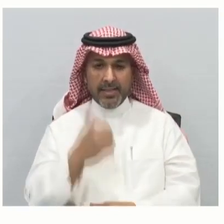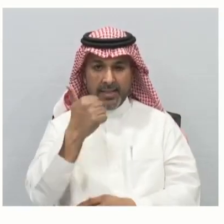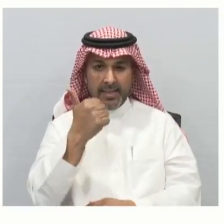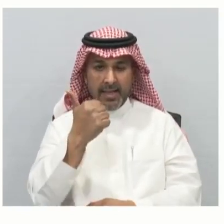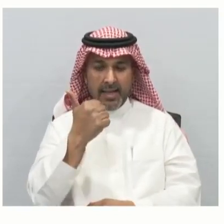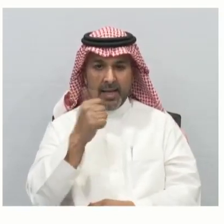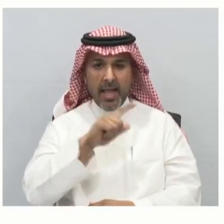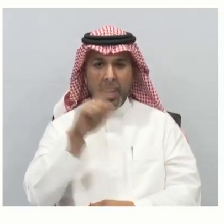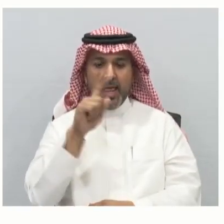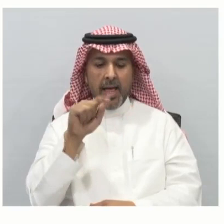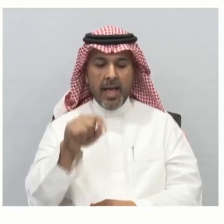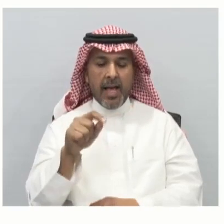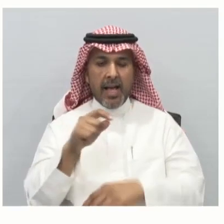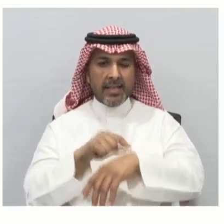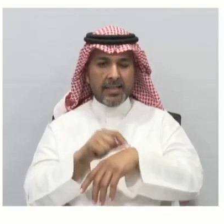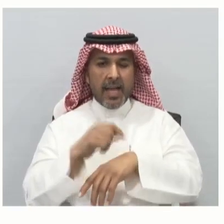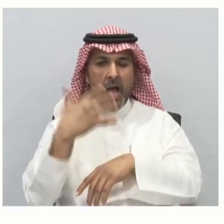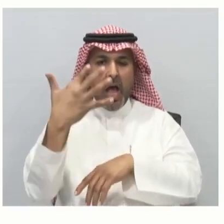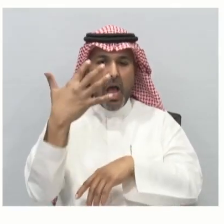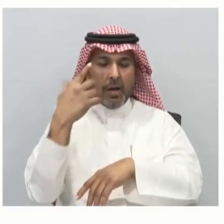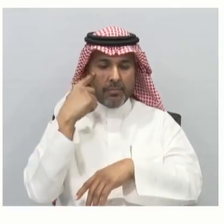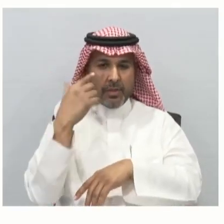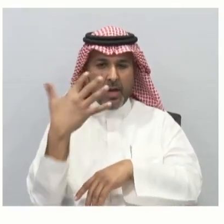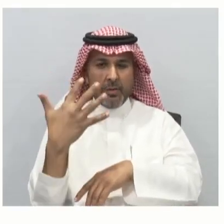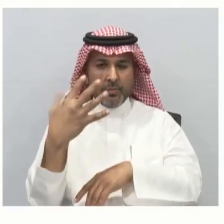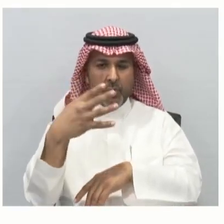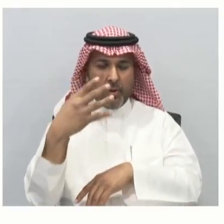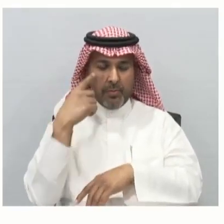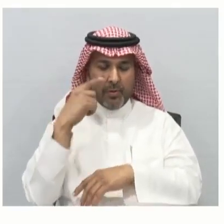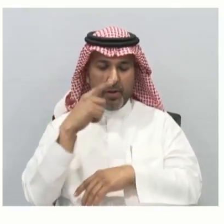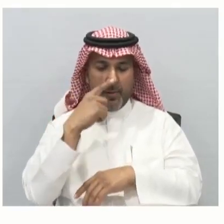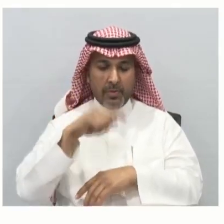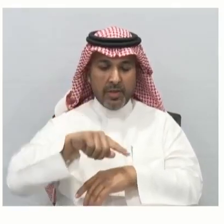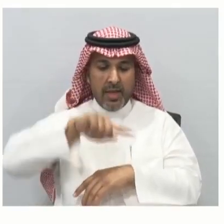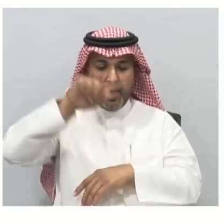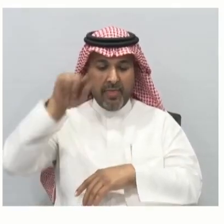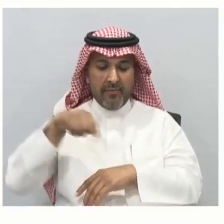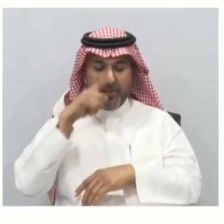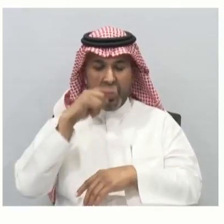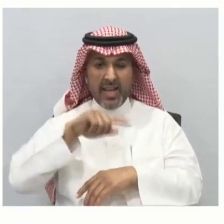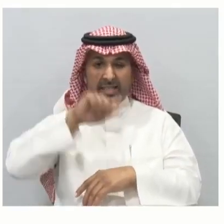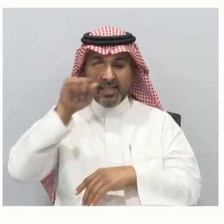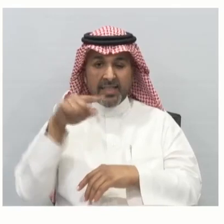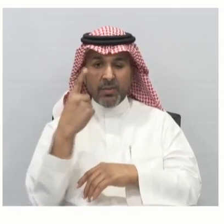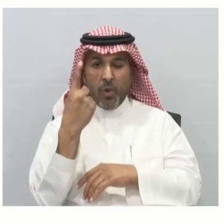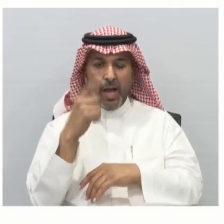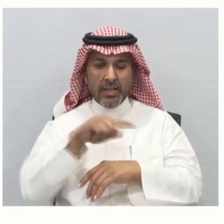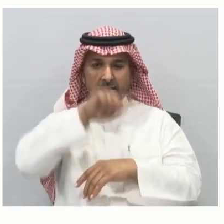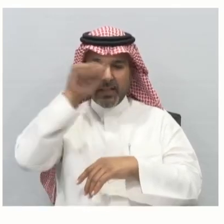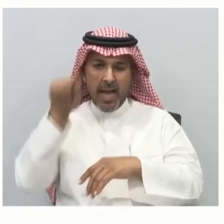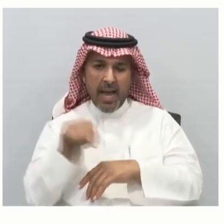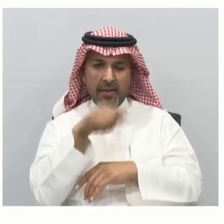الخامسه وخمسه واربعين دقيقه اذا خمسه وخمسه واربعين دقيقه راح اضيف اليها ساعه وخمسه وعشرين